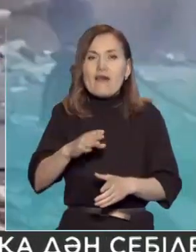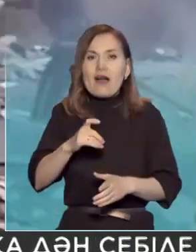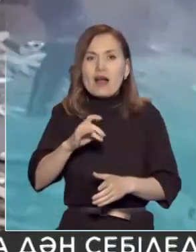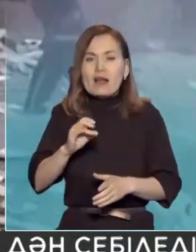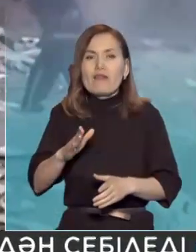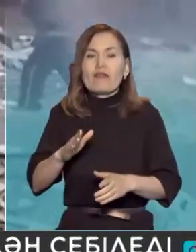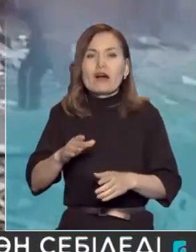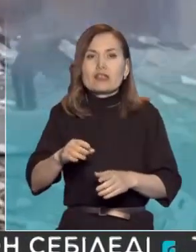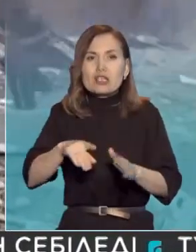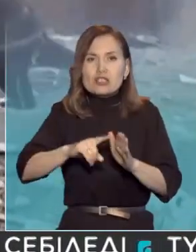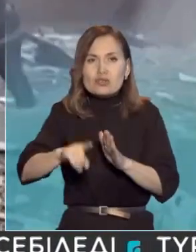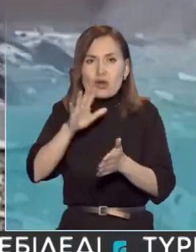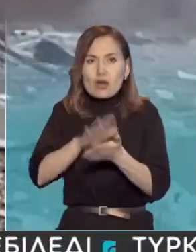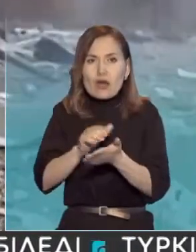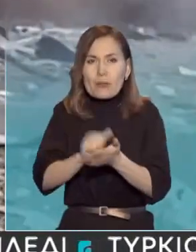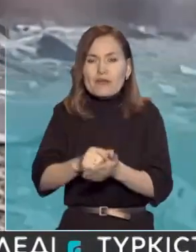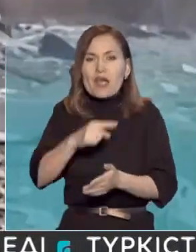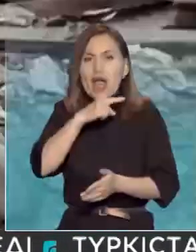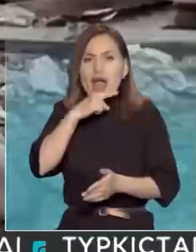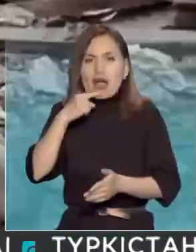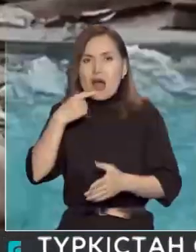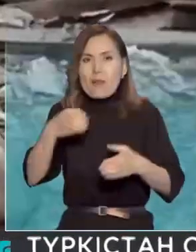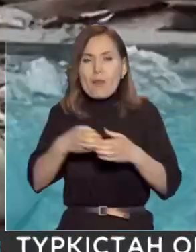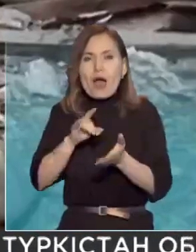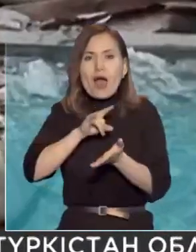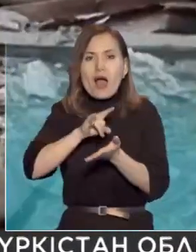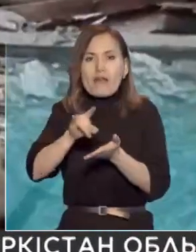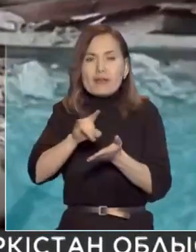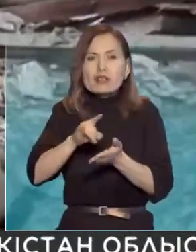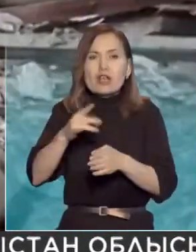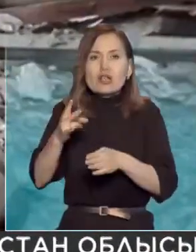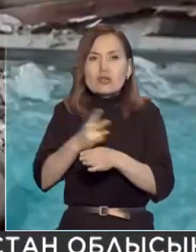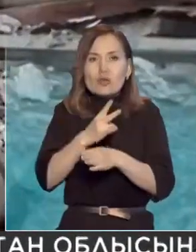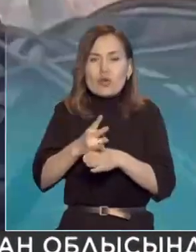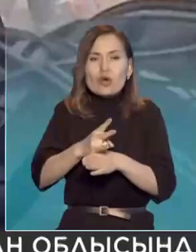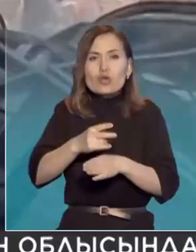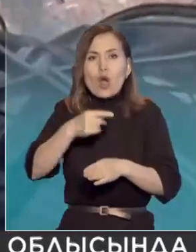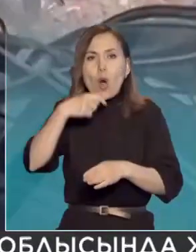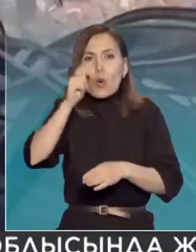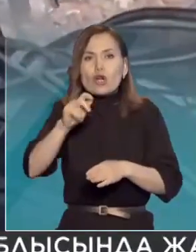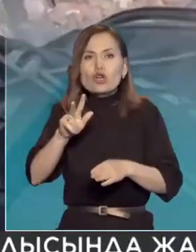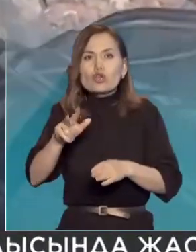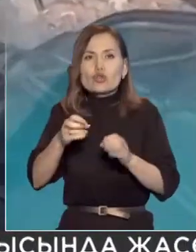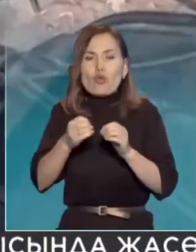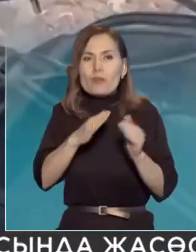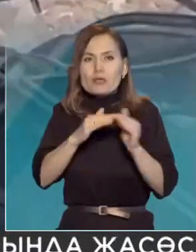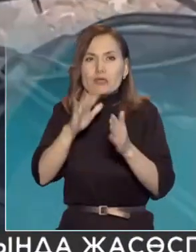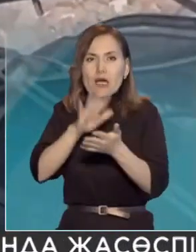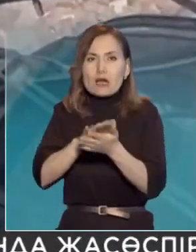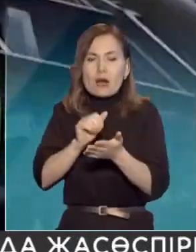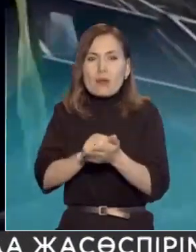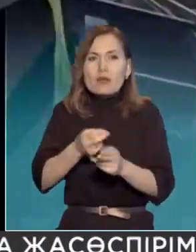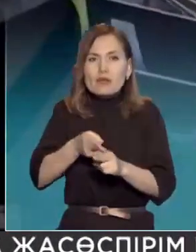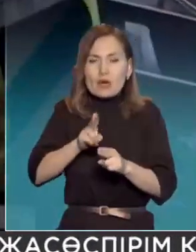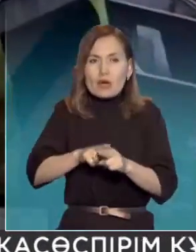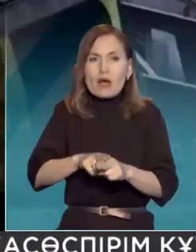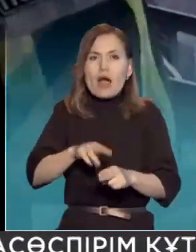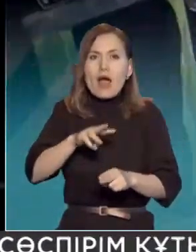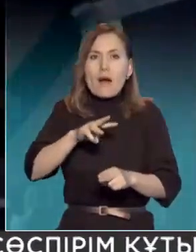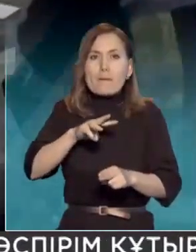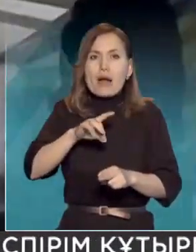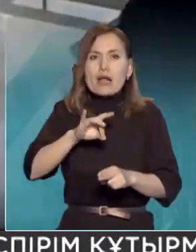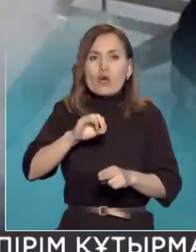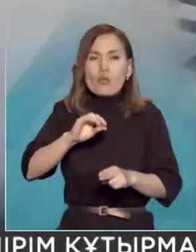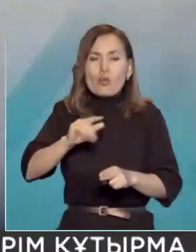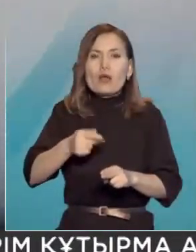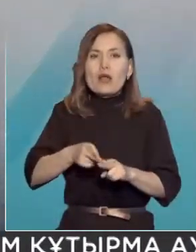берді. Жалпы алғанда Ресейдің әскери авиациясы өткен түні Украинада 315 нысанды қиратқан. Қоршауда қалған Мариупольдегі жағдайға тоқталсақ,